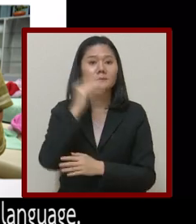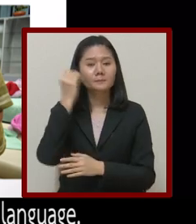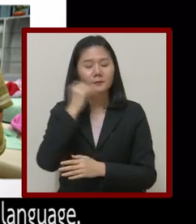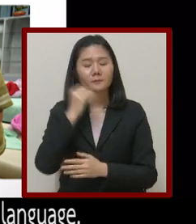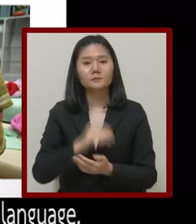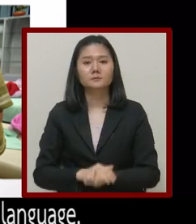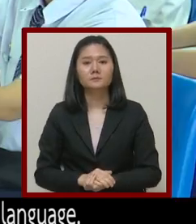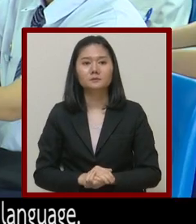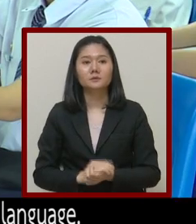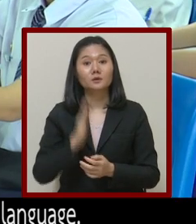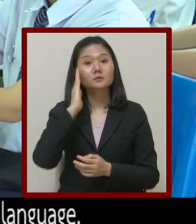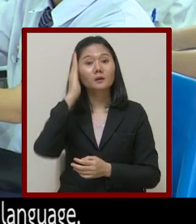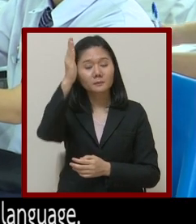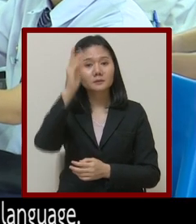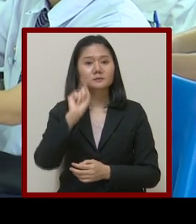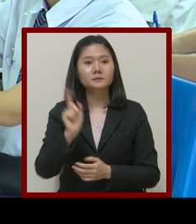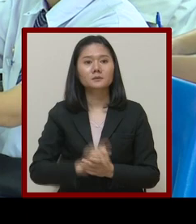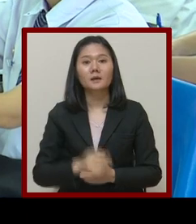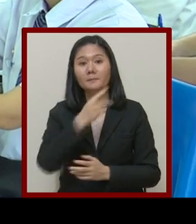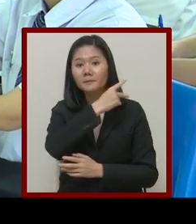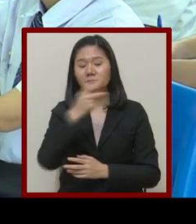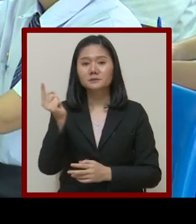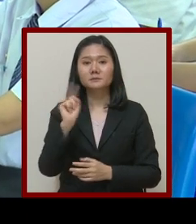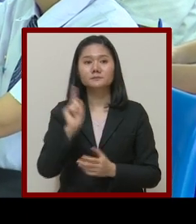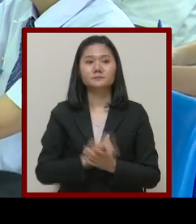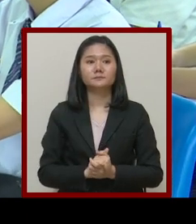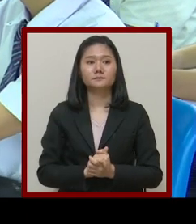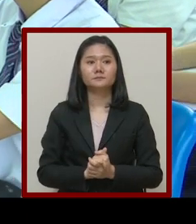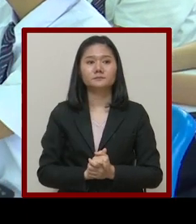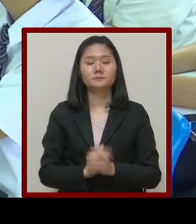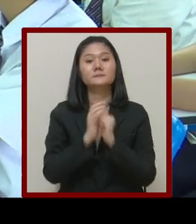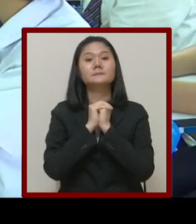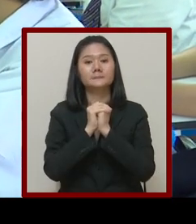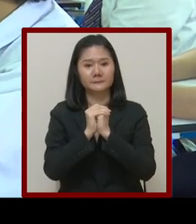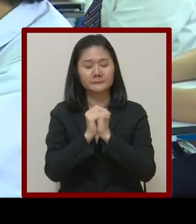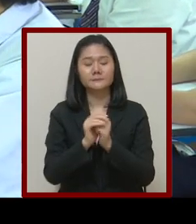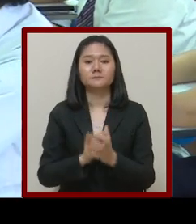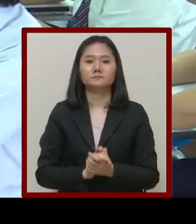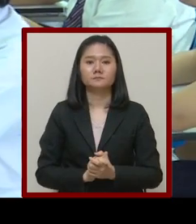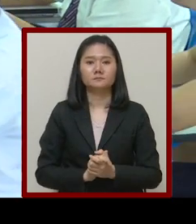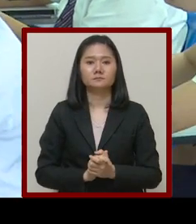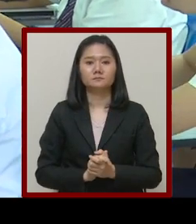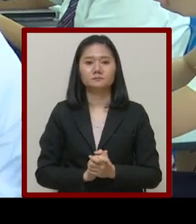มากที่สุดแล้วก็ในอนาคตก็จะมีภาษาอะไรคะที่เข้ามาภาษาจีนถูกไหมคะ